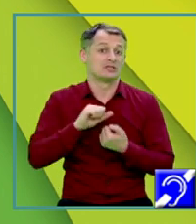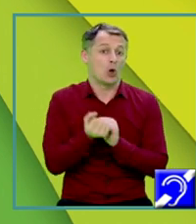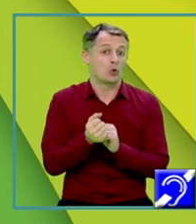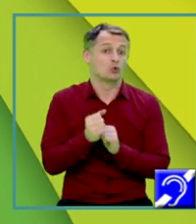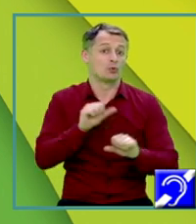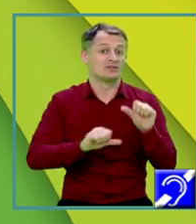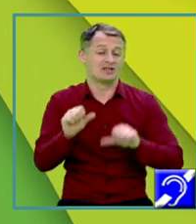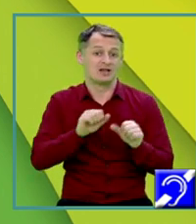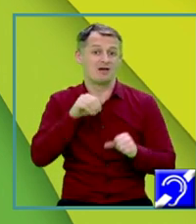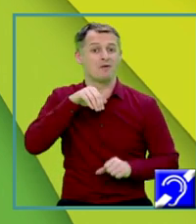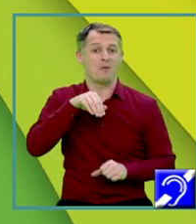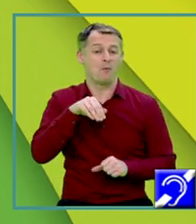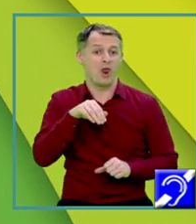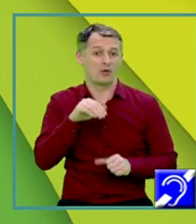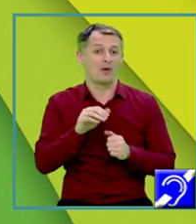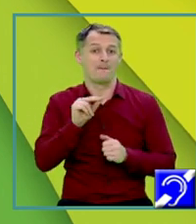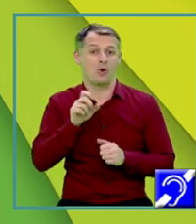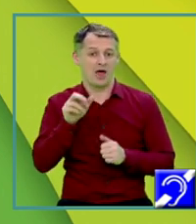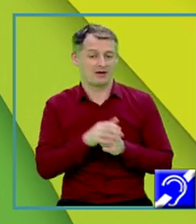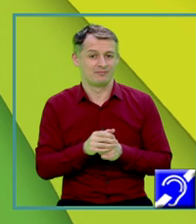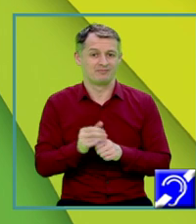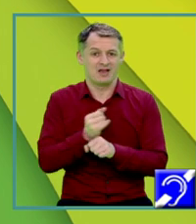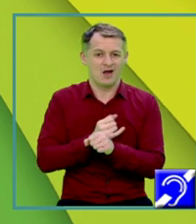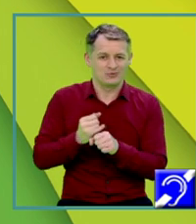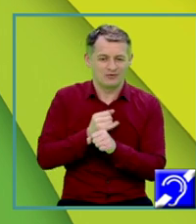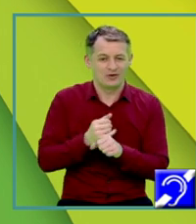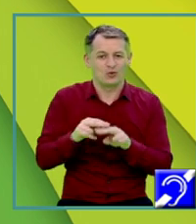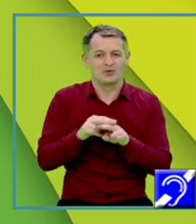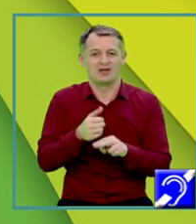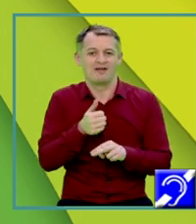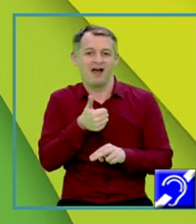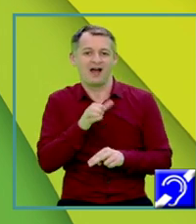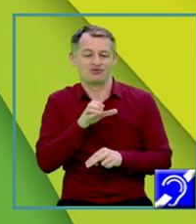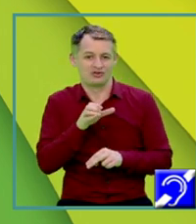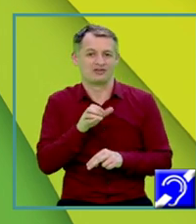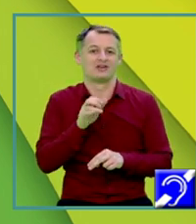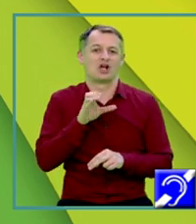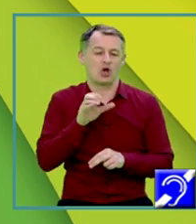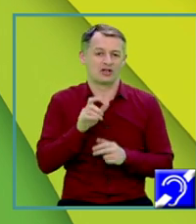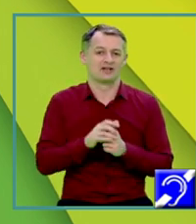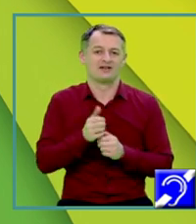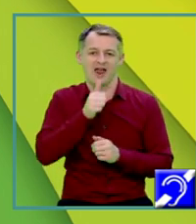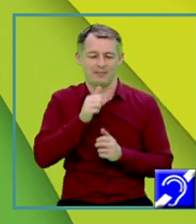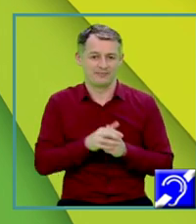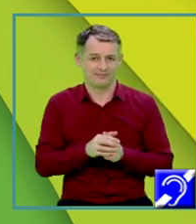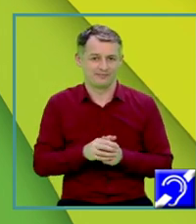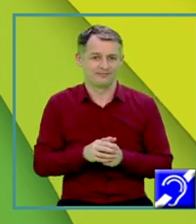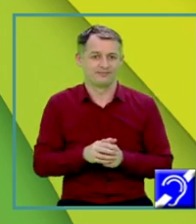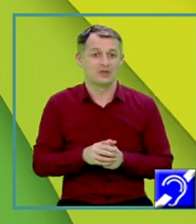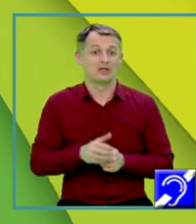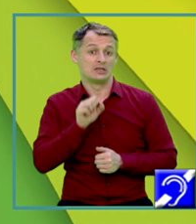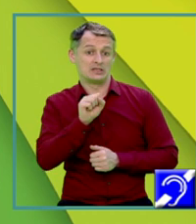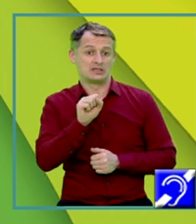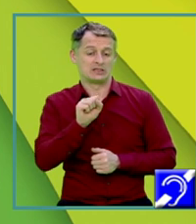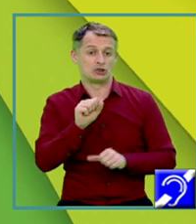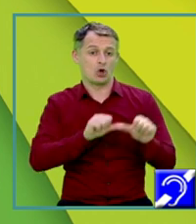Am văzut mai devreme procesul de dizolvare al acidului clorhidric în apă. Solvenții nepolari, cum